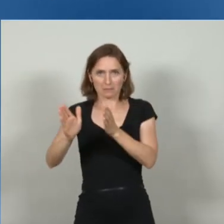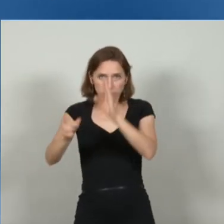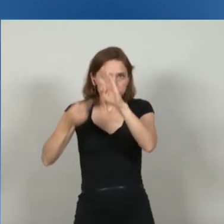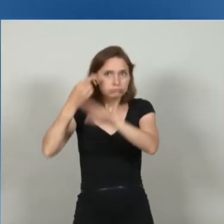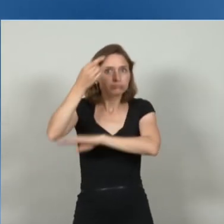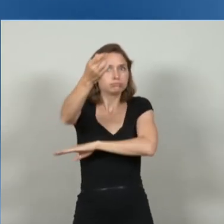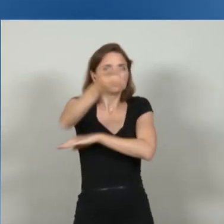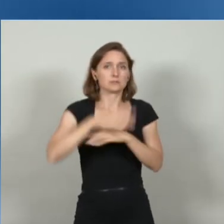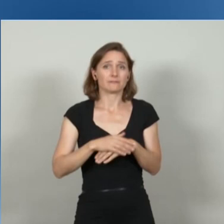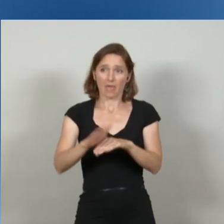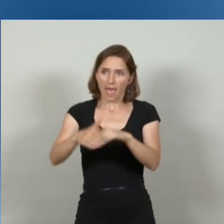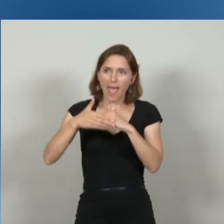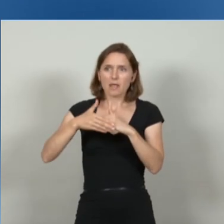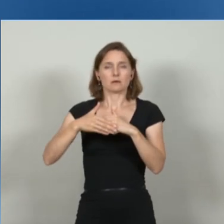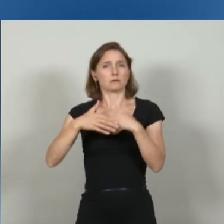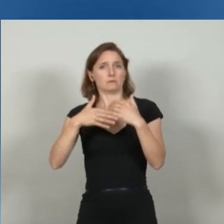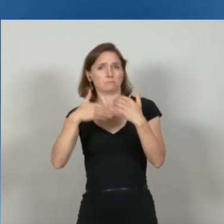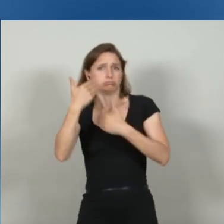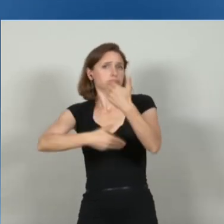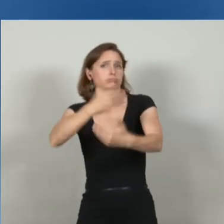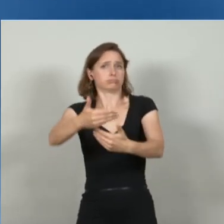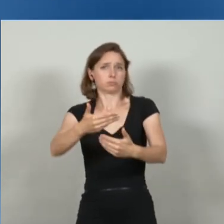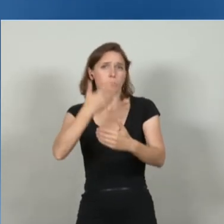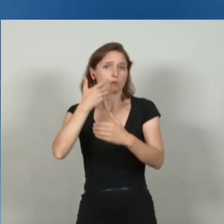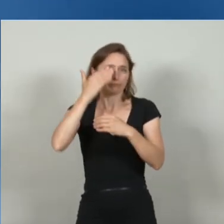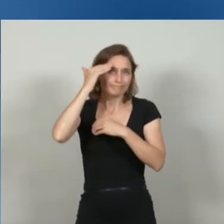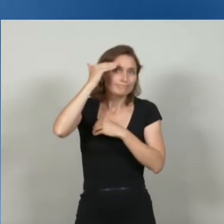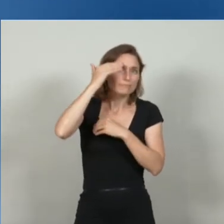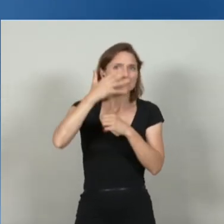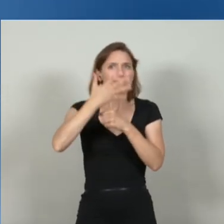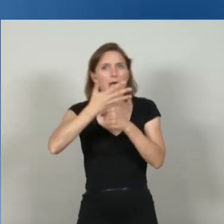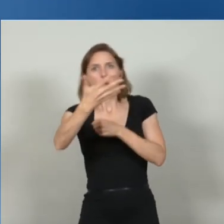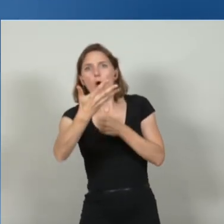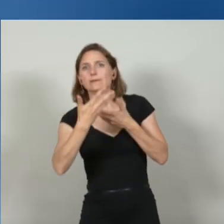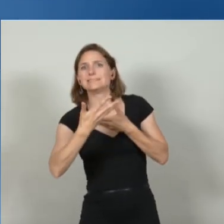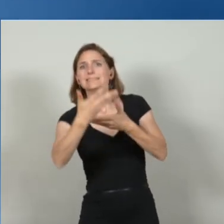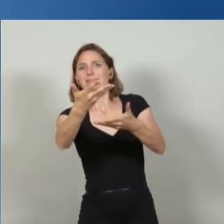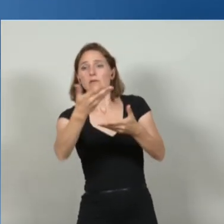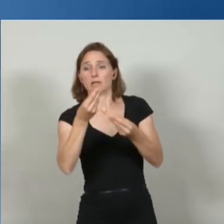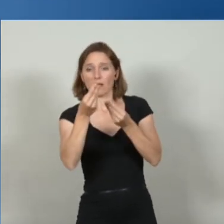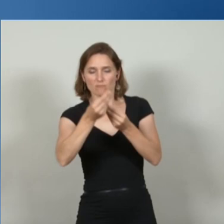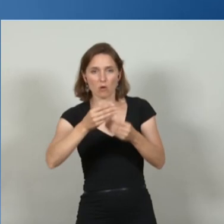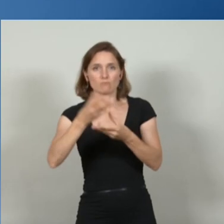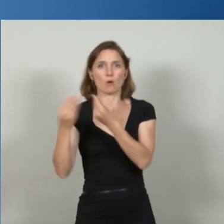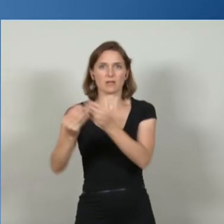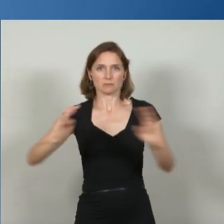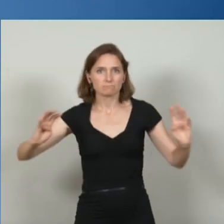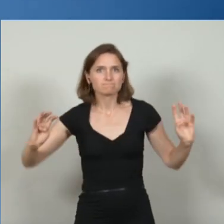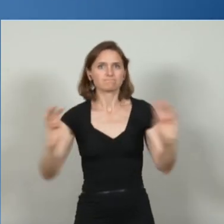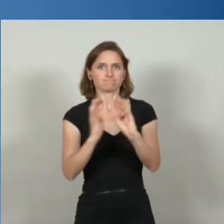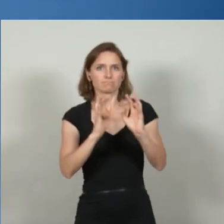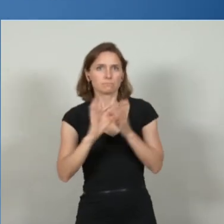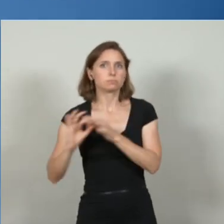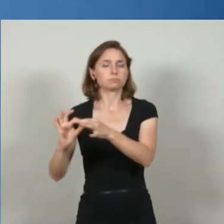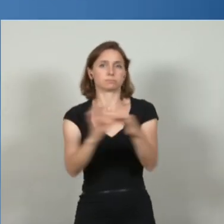de levier d'action pour de nombreuses années à 5 ans à 10 ans c'est toujours ça qui structure et qui fait d'air et qui